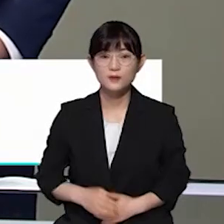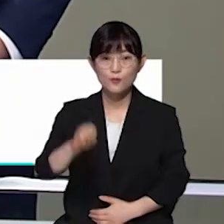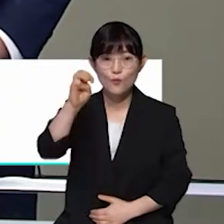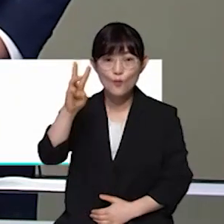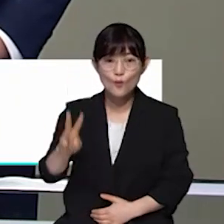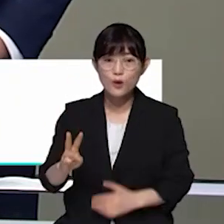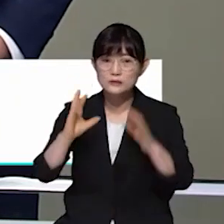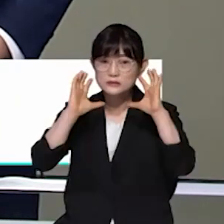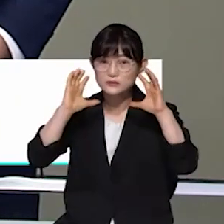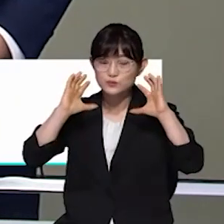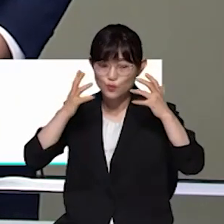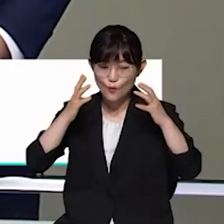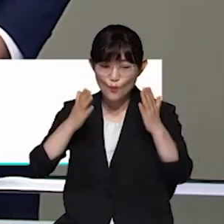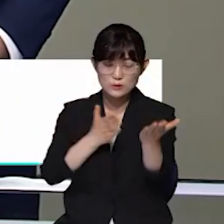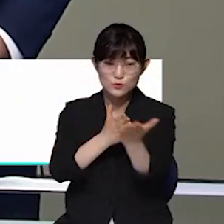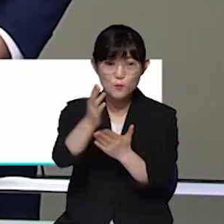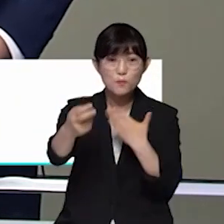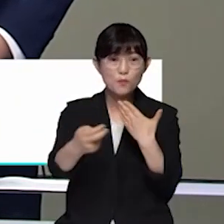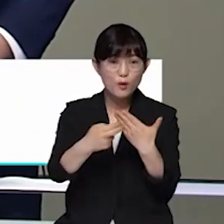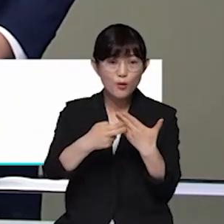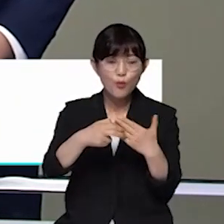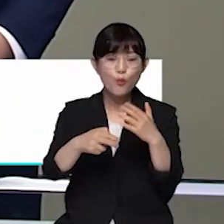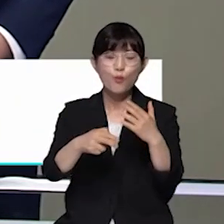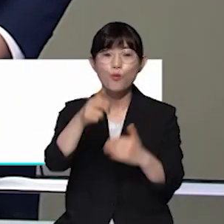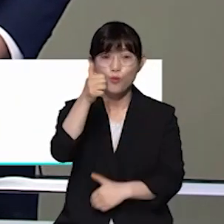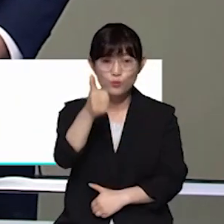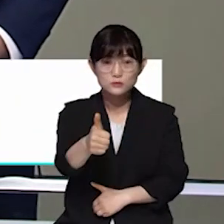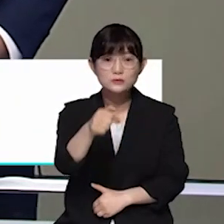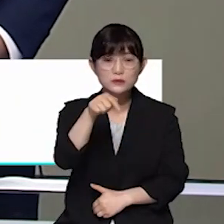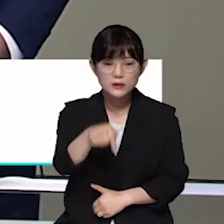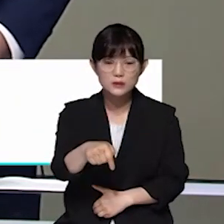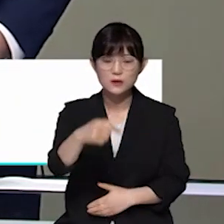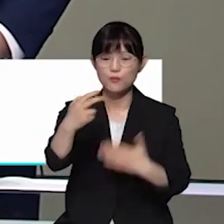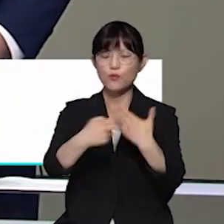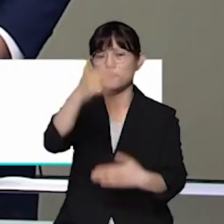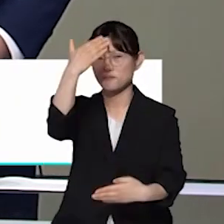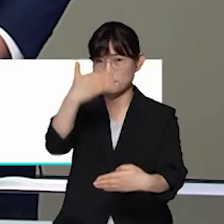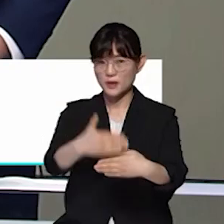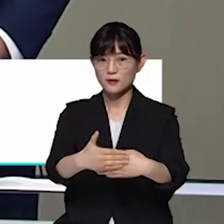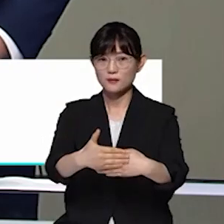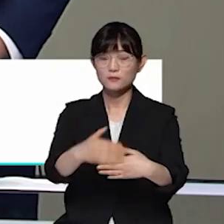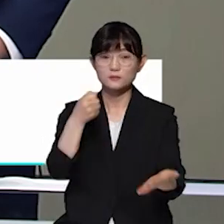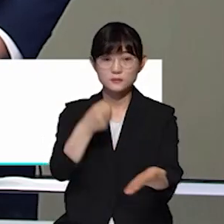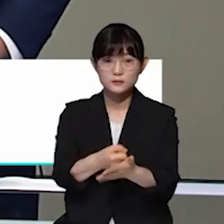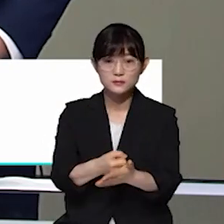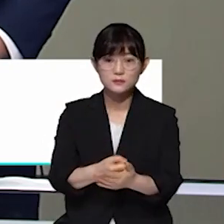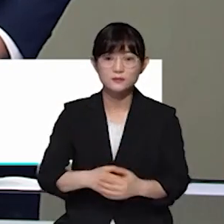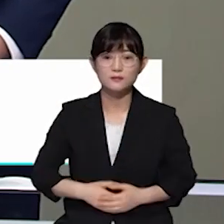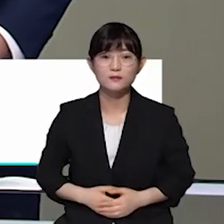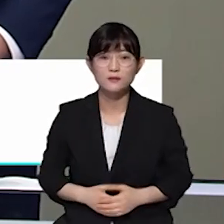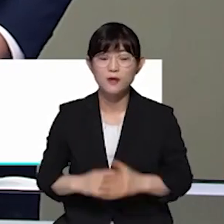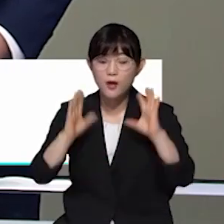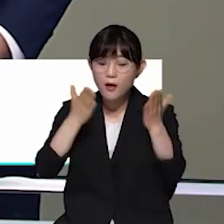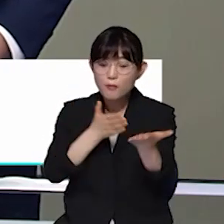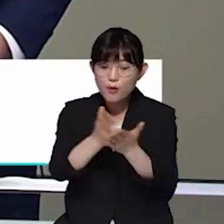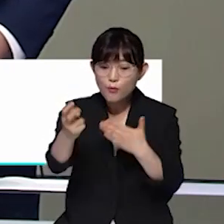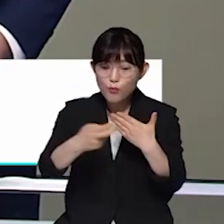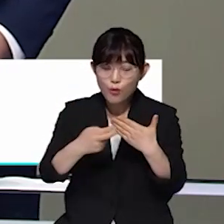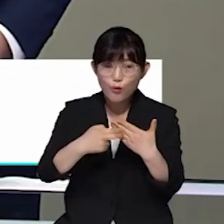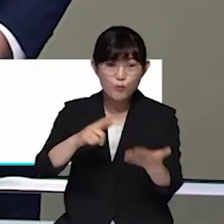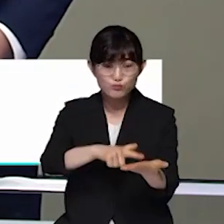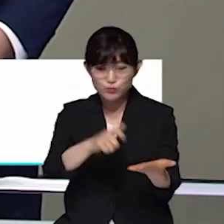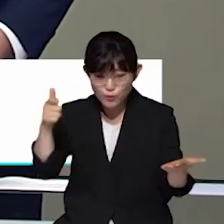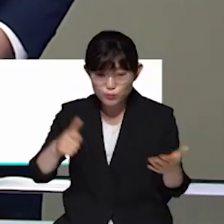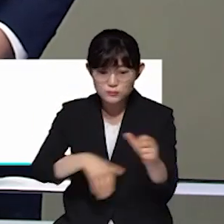광주의 한 소아청소년과 의원이 보호자의 민원을 이유로 폐원을 예고했습니다. 가뜩이나 소아청소년과 병의원이 부족한 상황에서